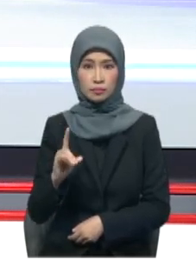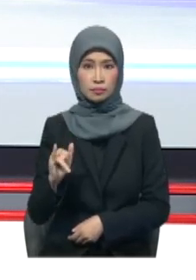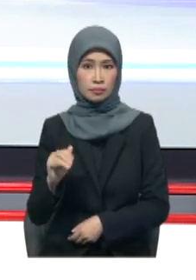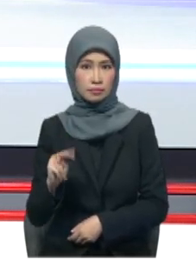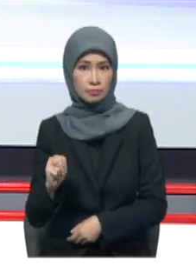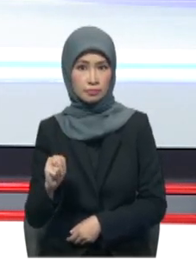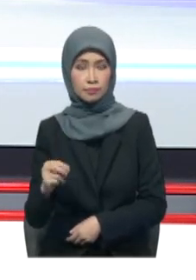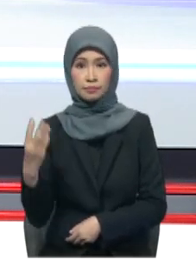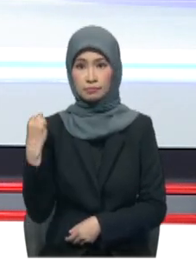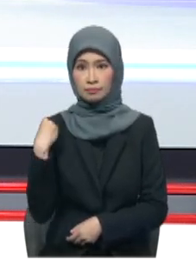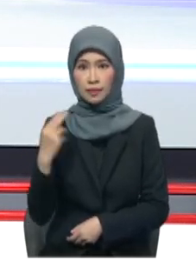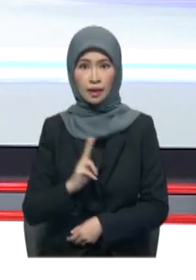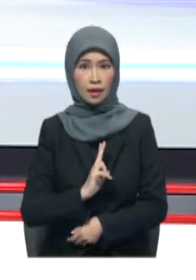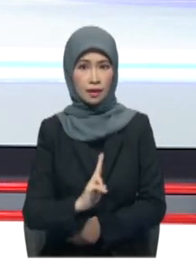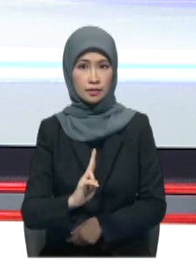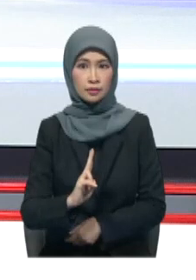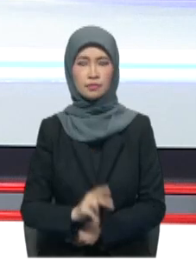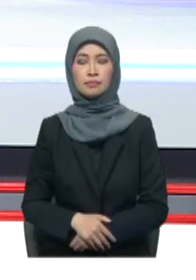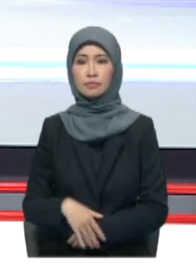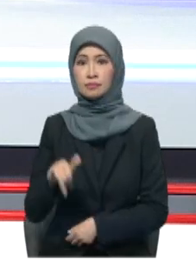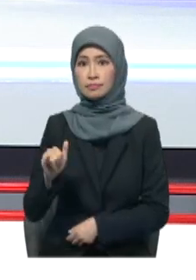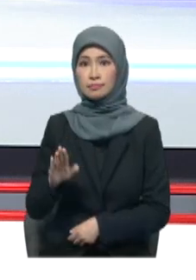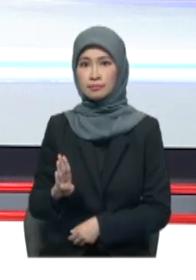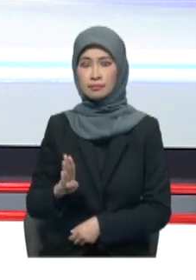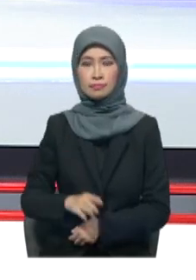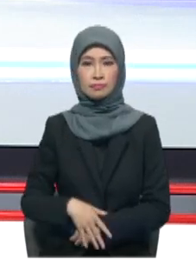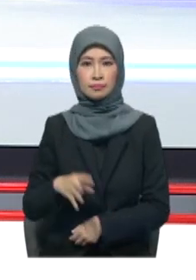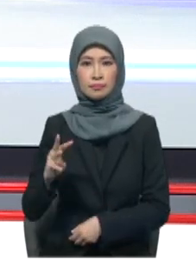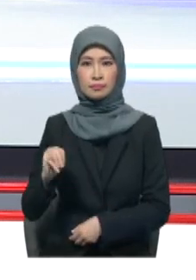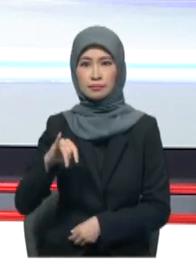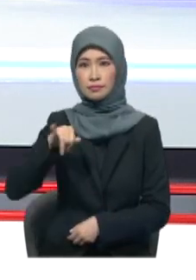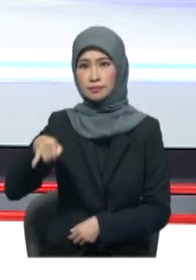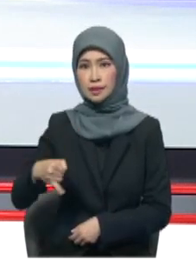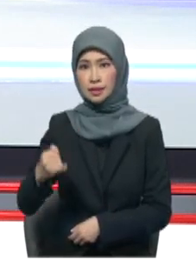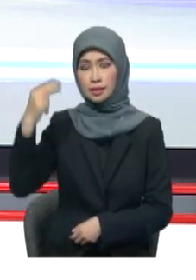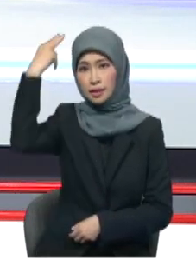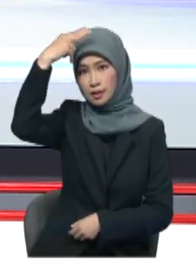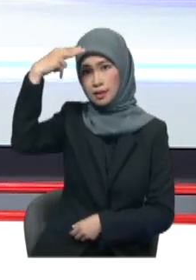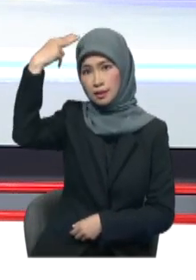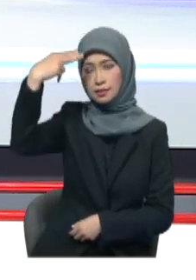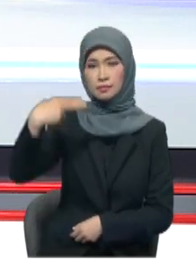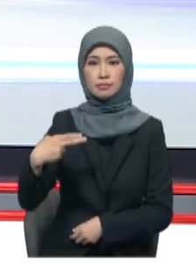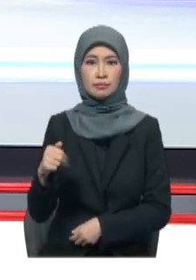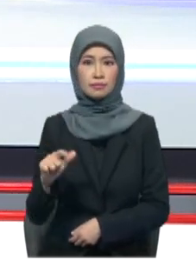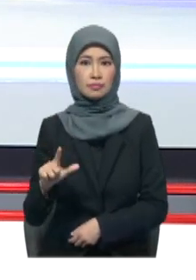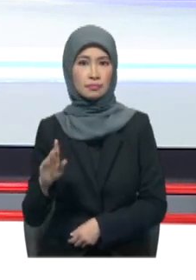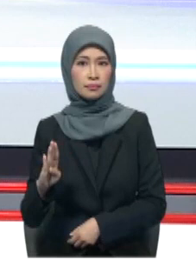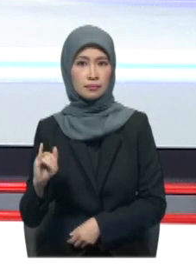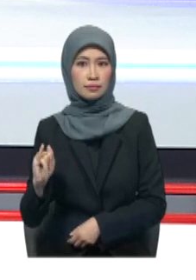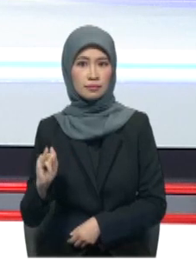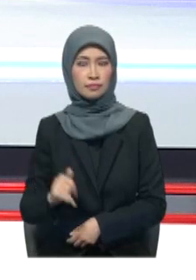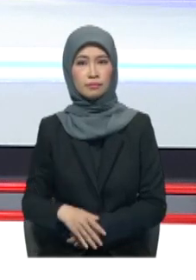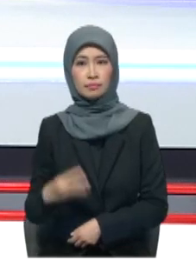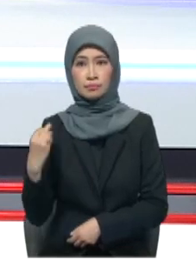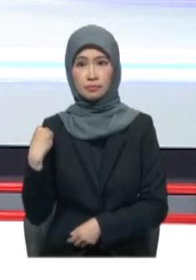ugama yang berhormat phindat Lero Raja Major jeneral bersara Datuk p k s Haji khbi bin Haji Mohamad yusof menteri